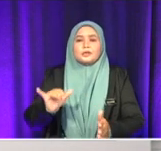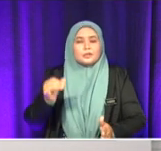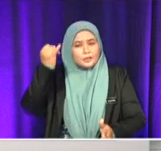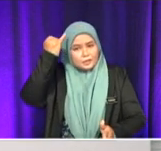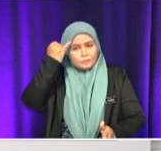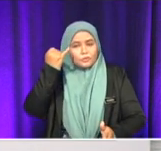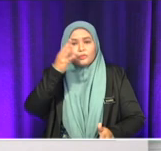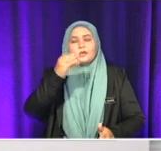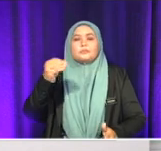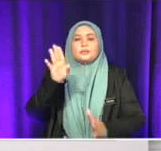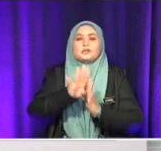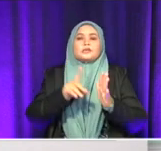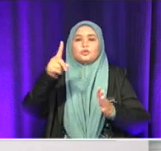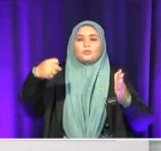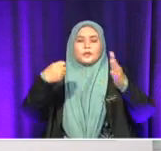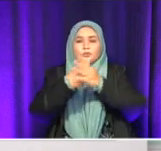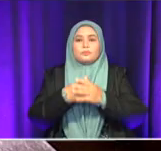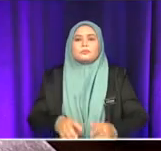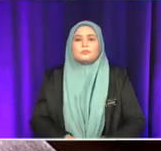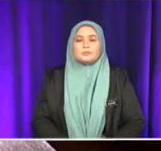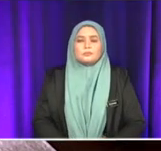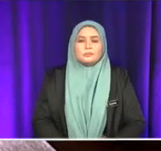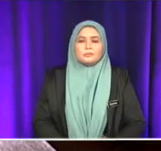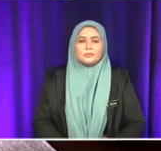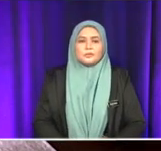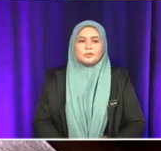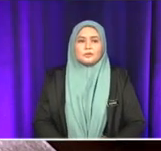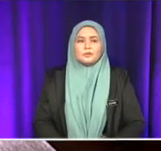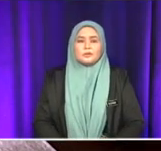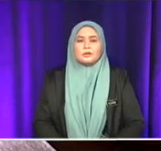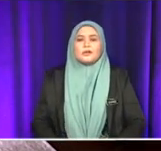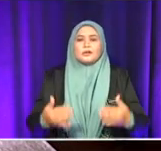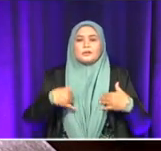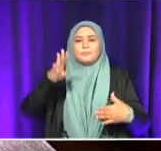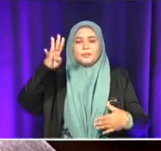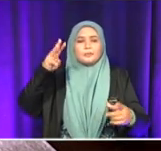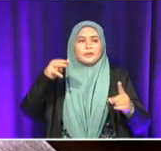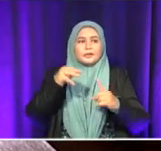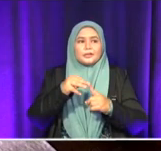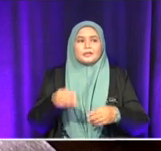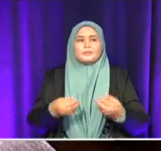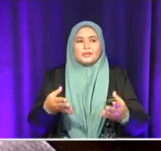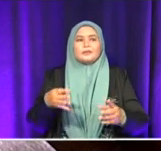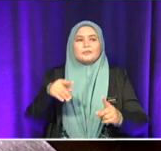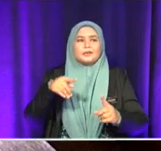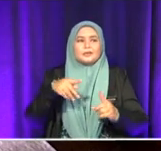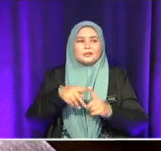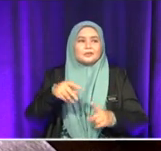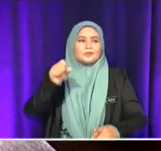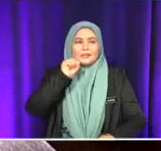Betul jawaban Susmita oke Ada 4 maka kita Berikan 4 pelekat untuk dia